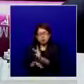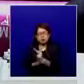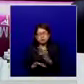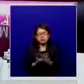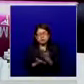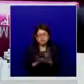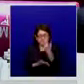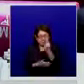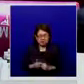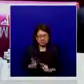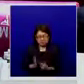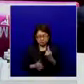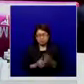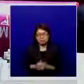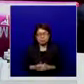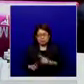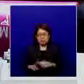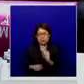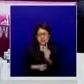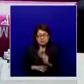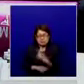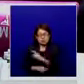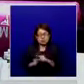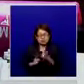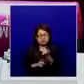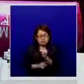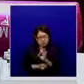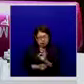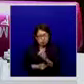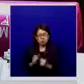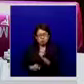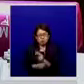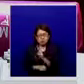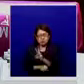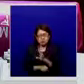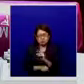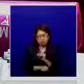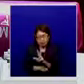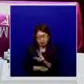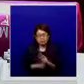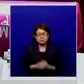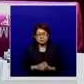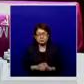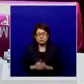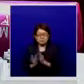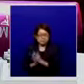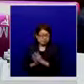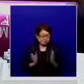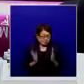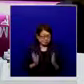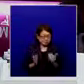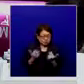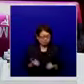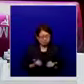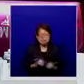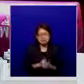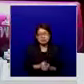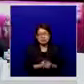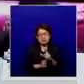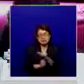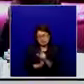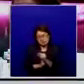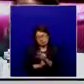ริ่มต้นวันที่19เมษายน63แล้วก็จนมาถึงวันนี้นะครับวันที่27 28